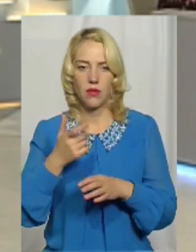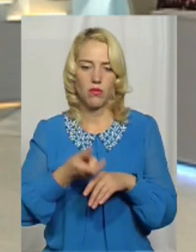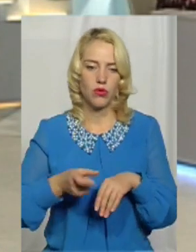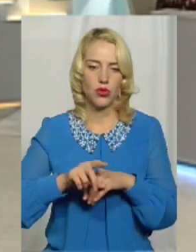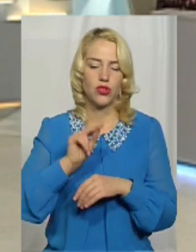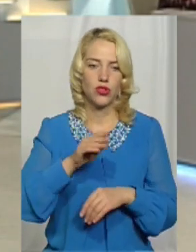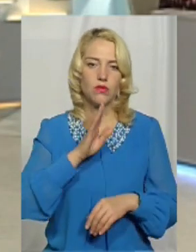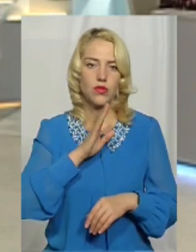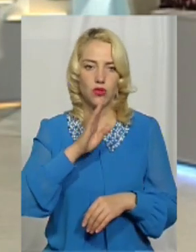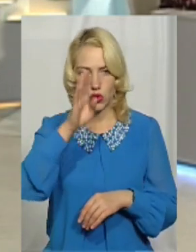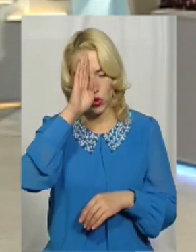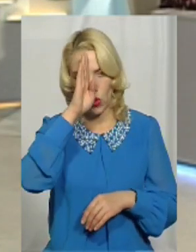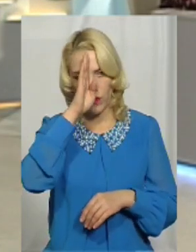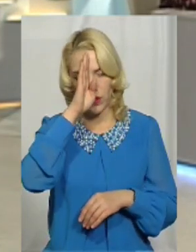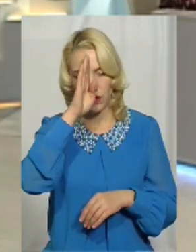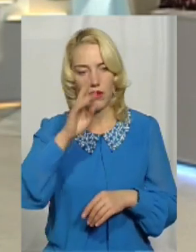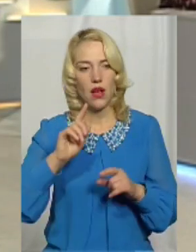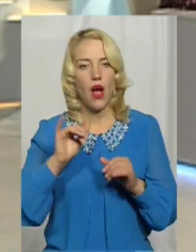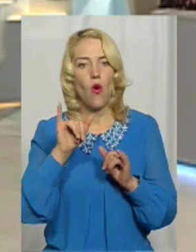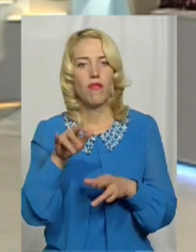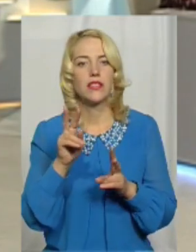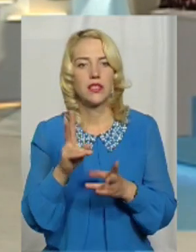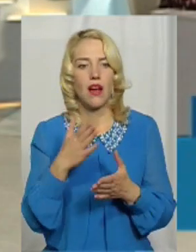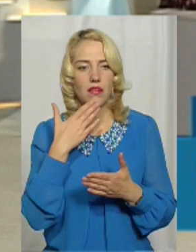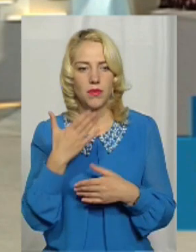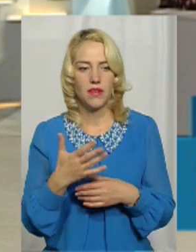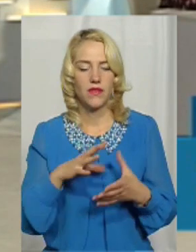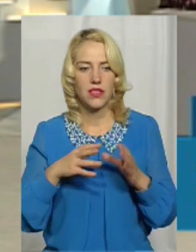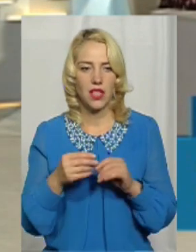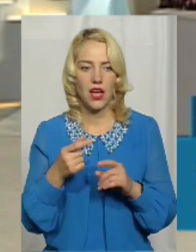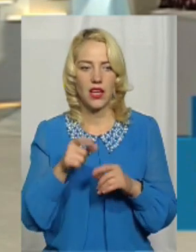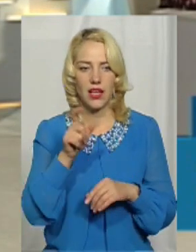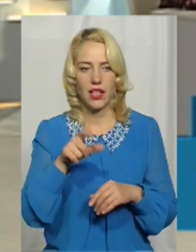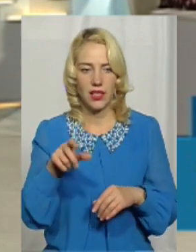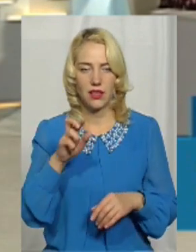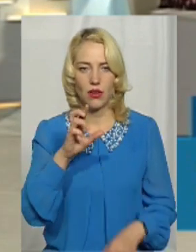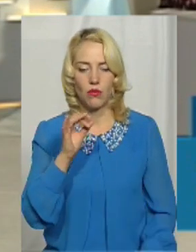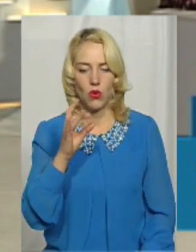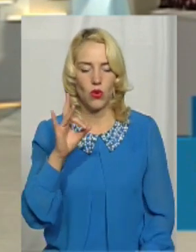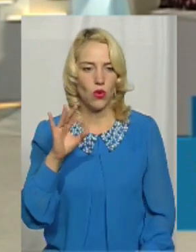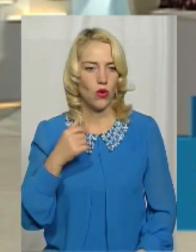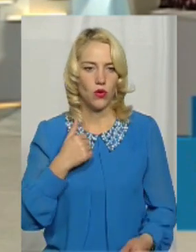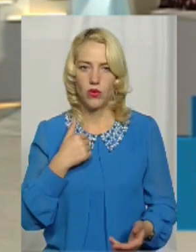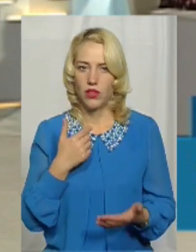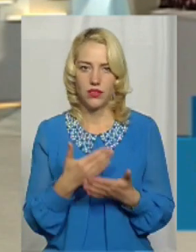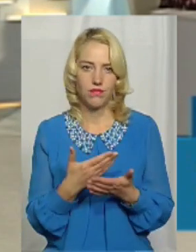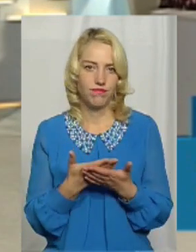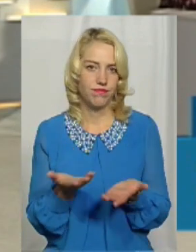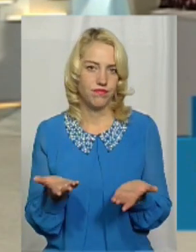більше, ніж чоловіків. У вас як? Взагалі клієнтів у бюро? Угу. Ні, у нас